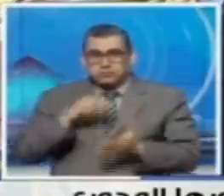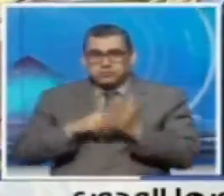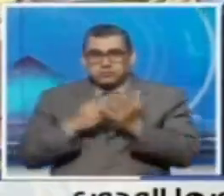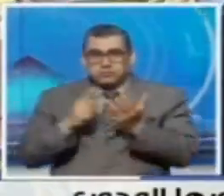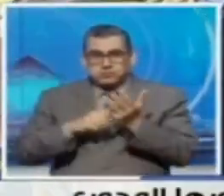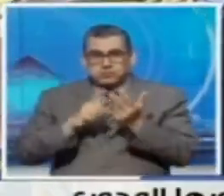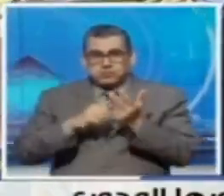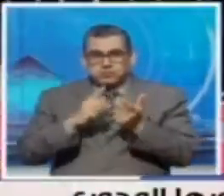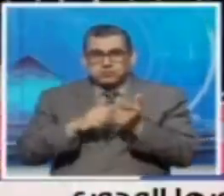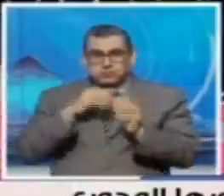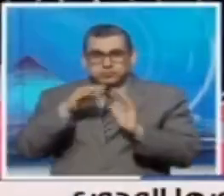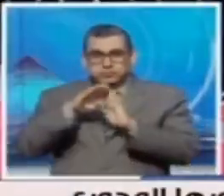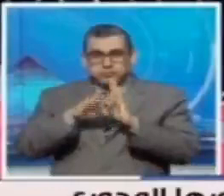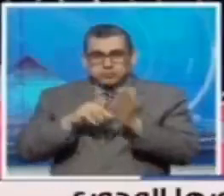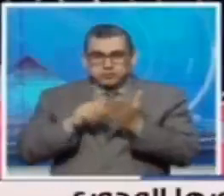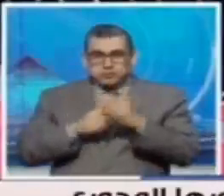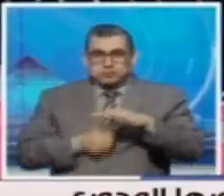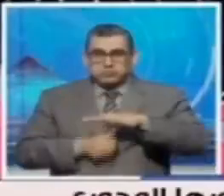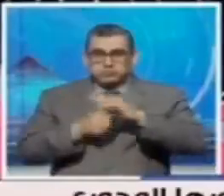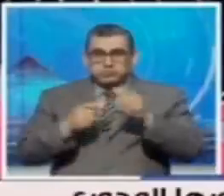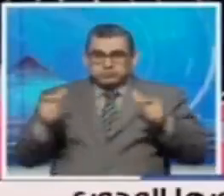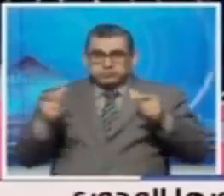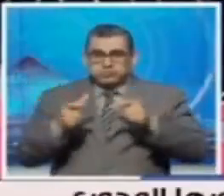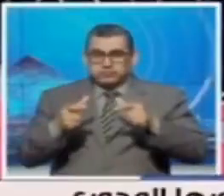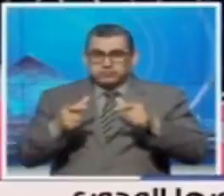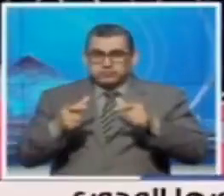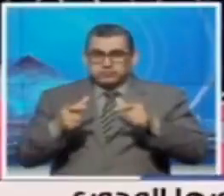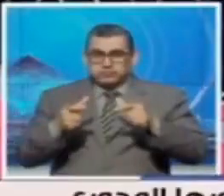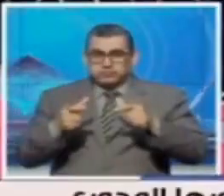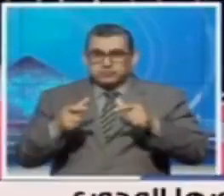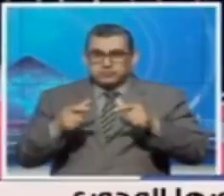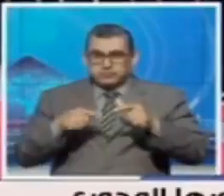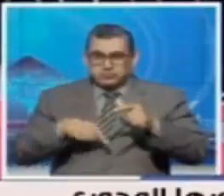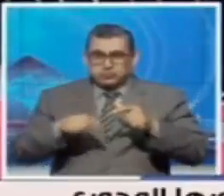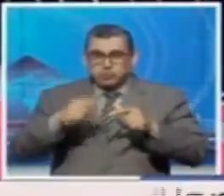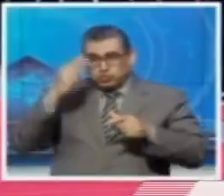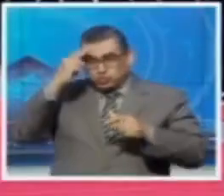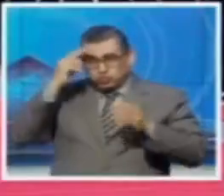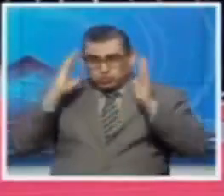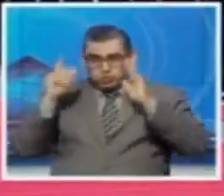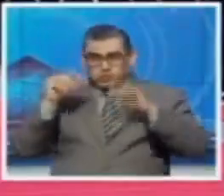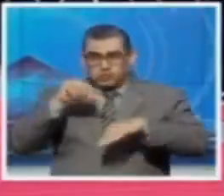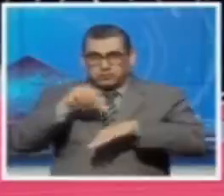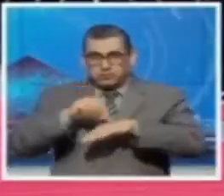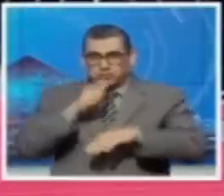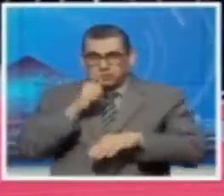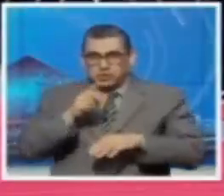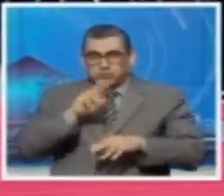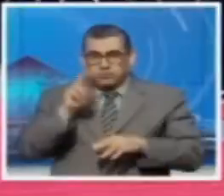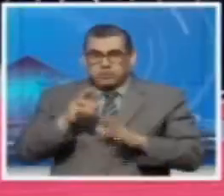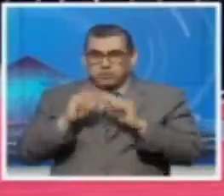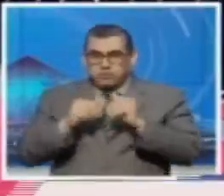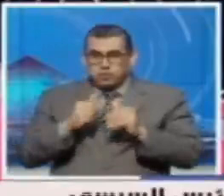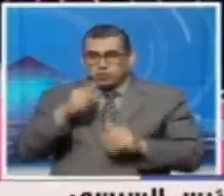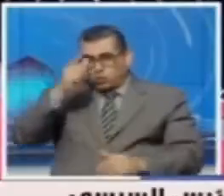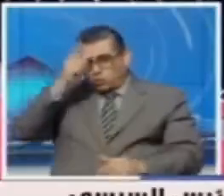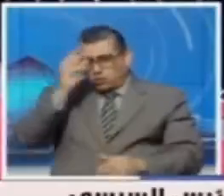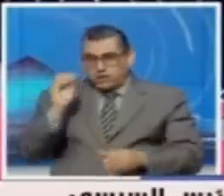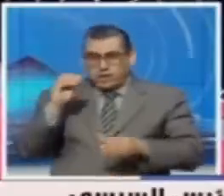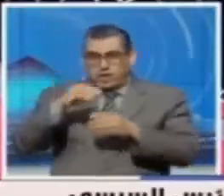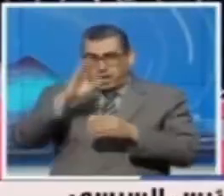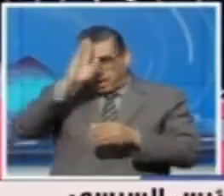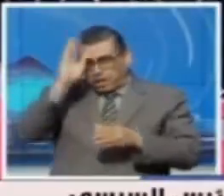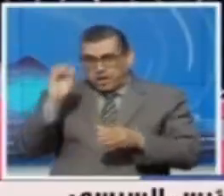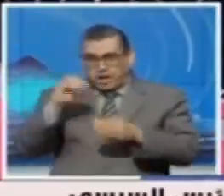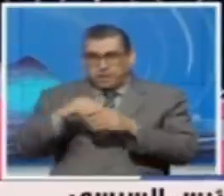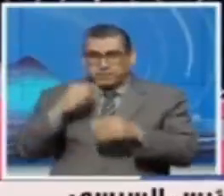ترتبط بالقمة التي ستعقد في السعودية وتشارك فيها مصر والأردن والعراق مع